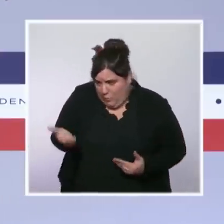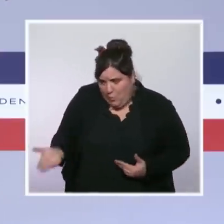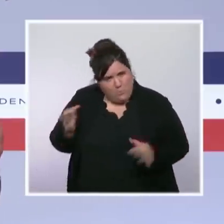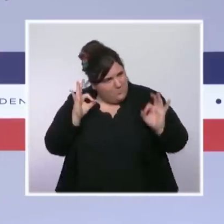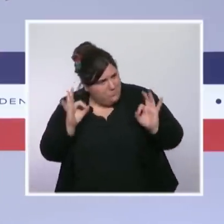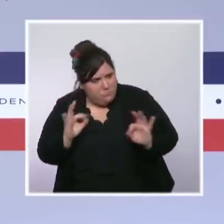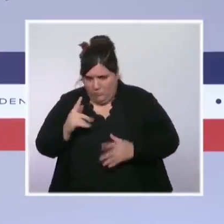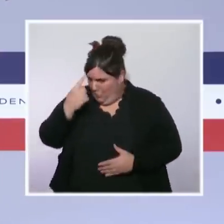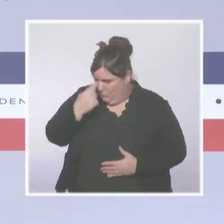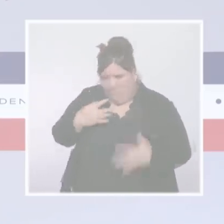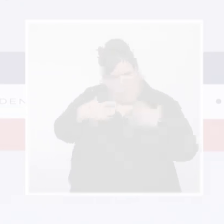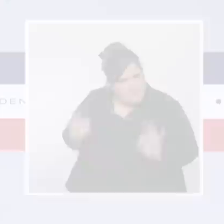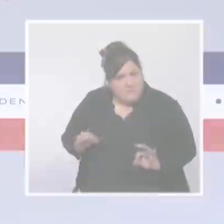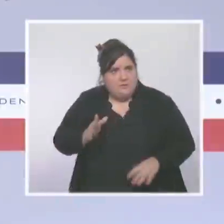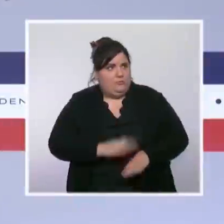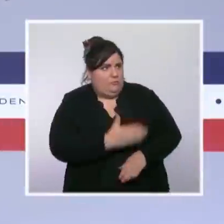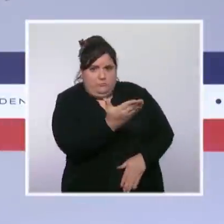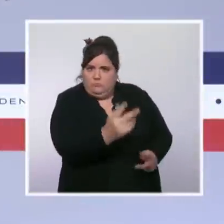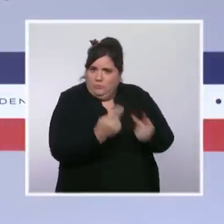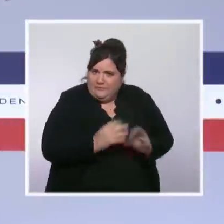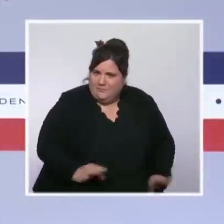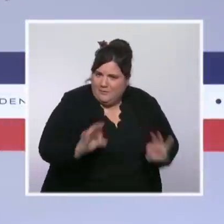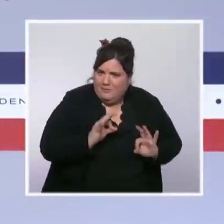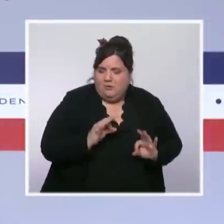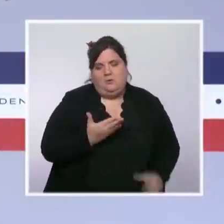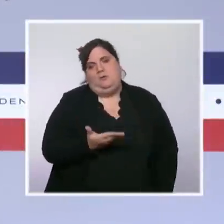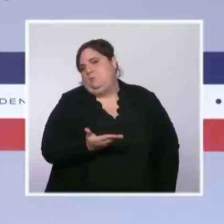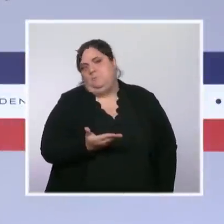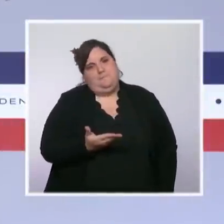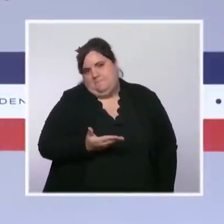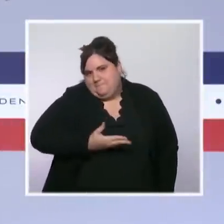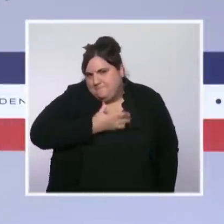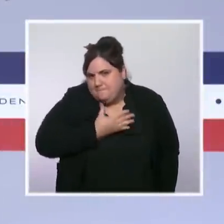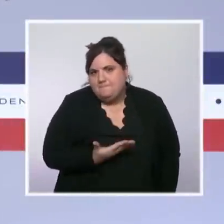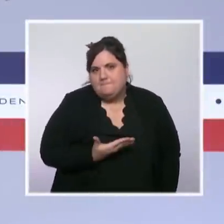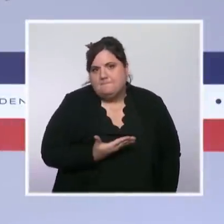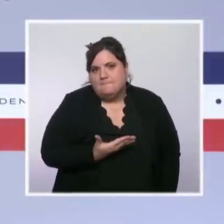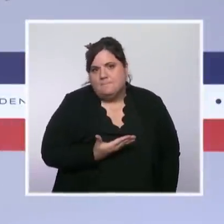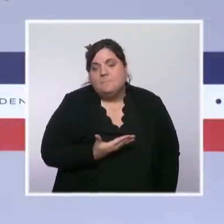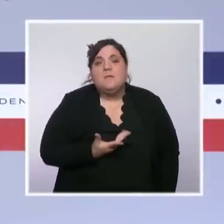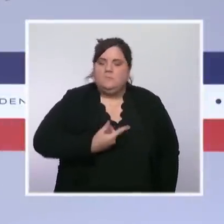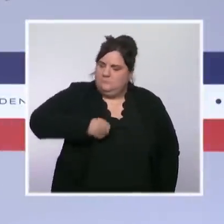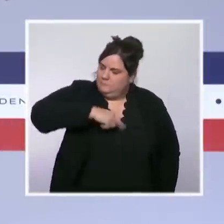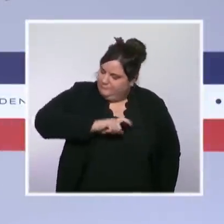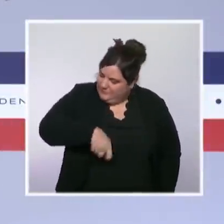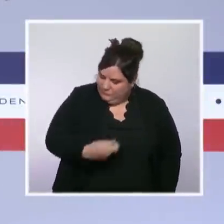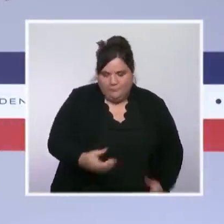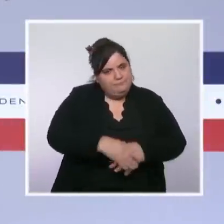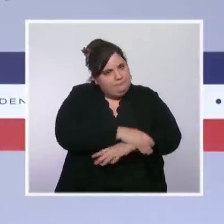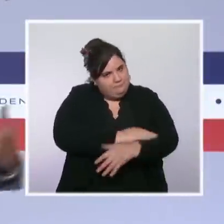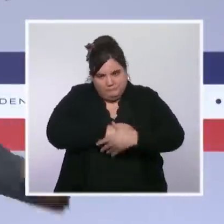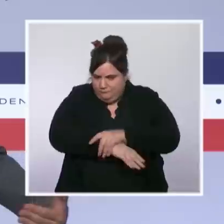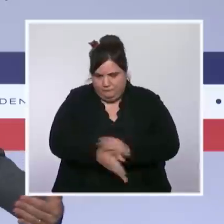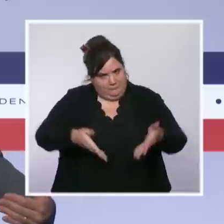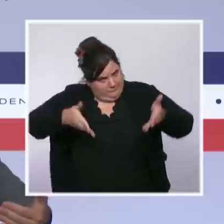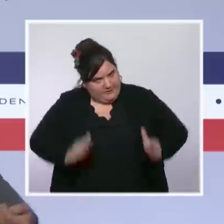les licences auxquelles ils ont droit. Et donc évidemment, dans ces conditions, comme j'avais eu l'occasion de le dire ici, nous allons annoncer un certain nombre de